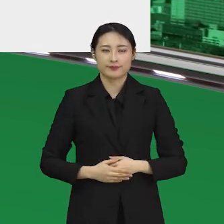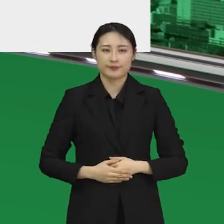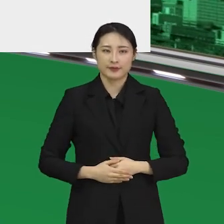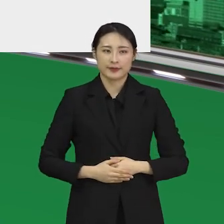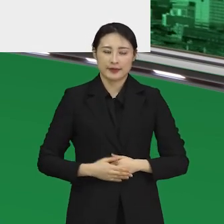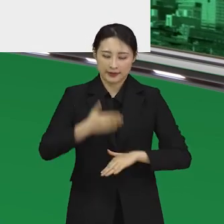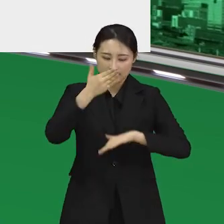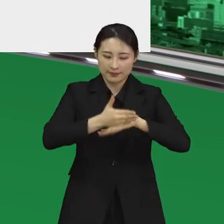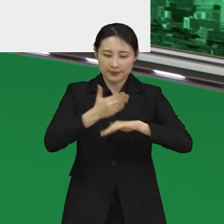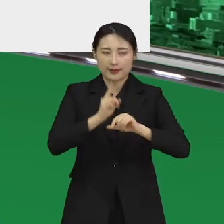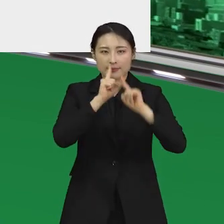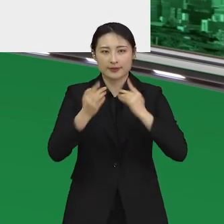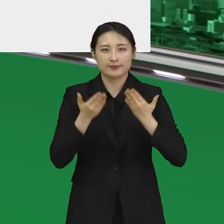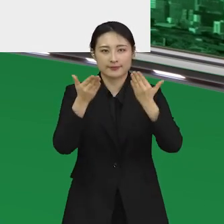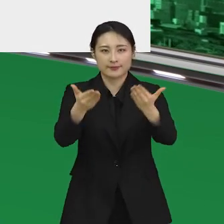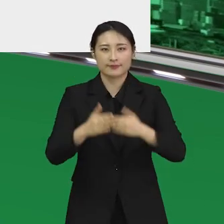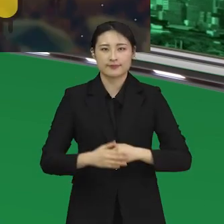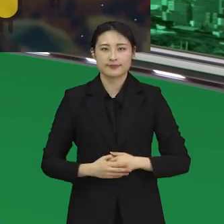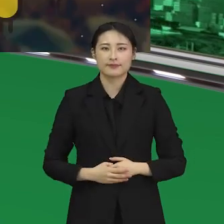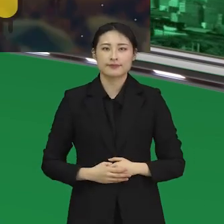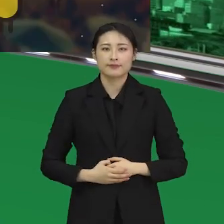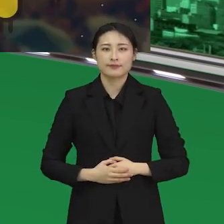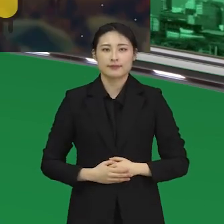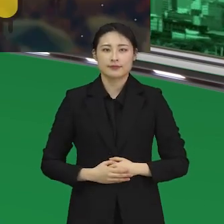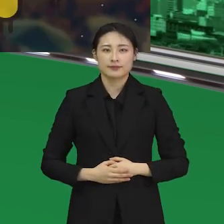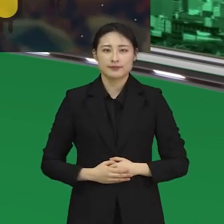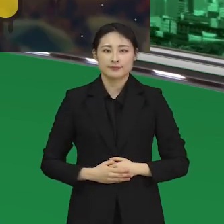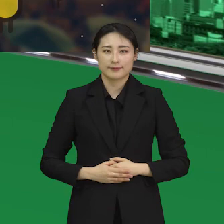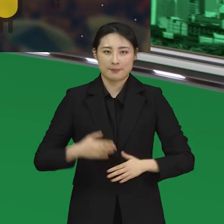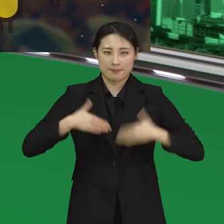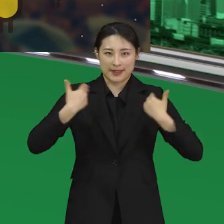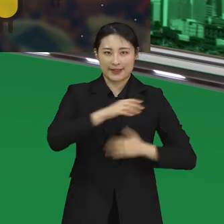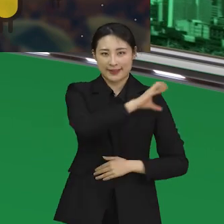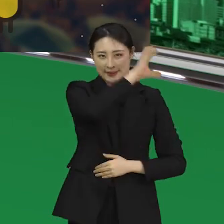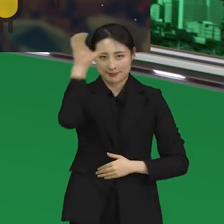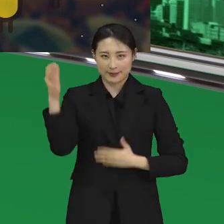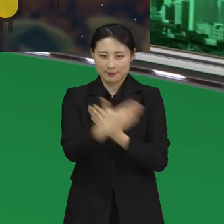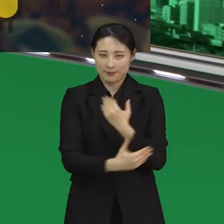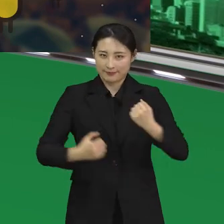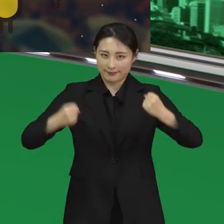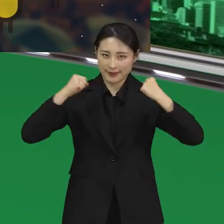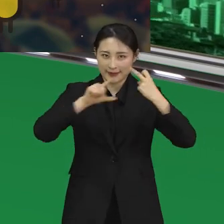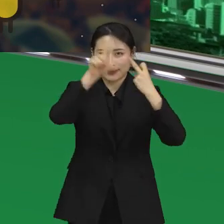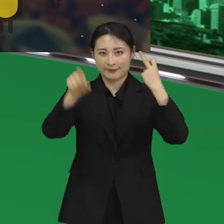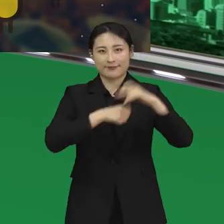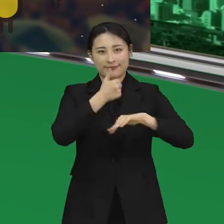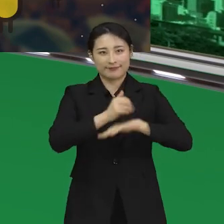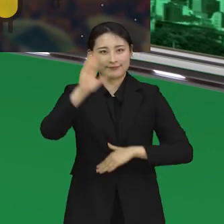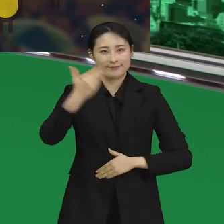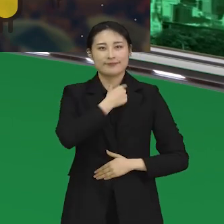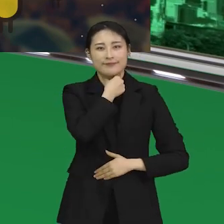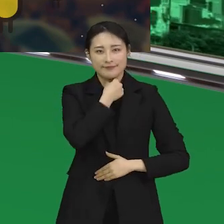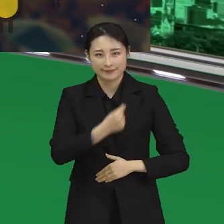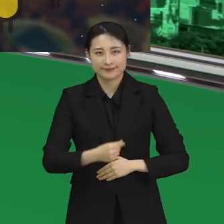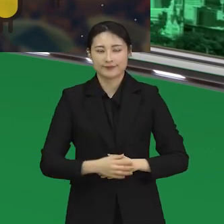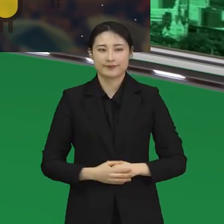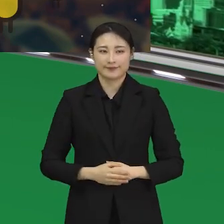깊은 감사 인사를 전합니다. 메리 크리스마스, 건강한 성탄 연휴 보내시기 바랍니다.